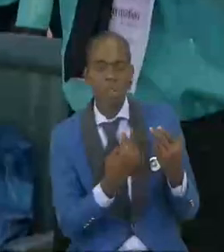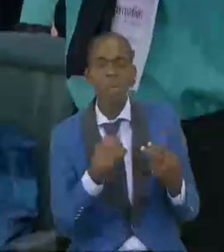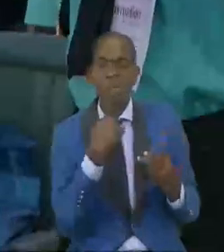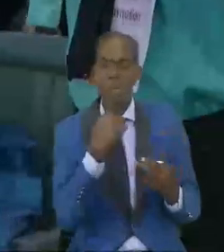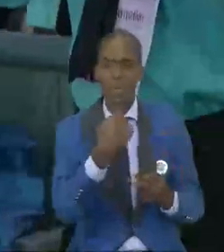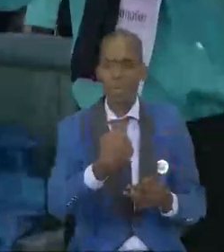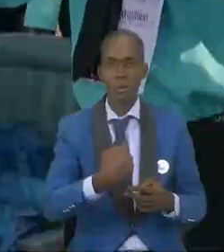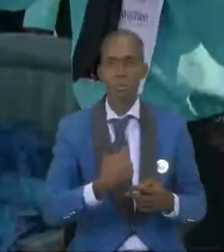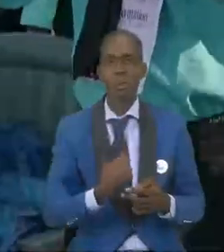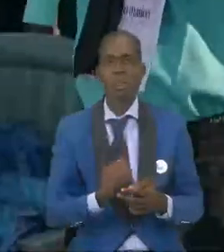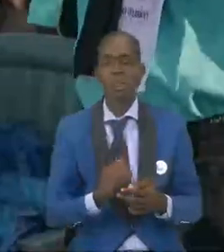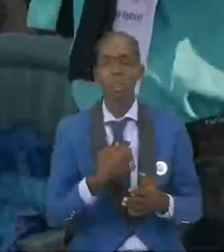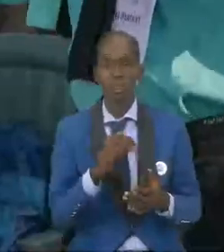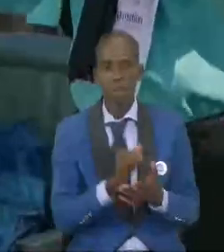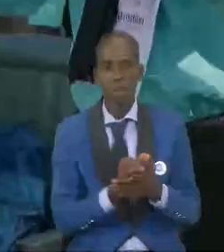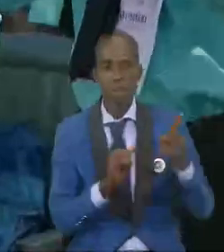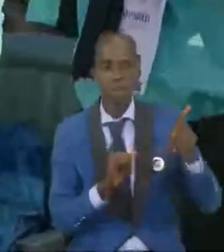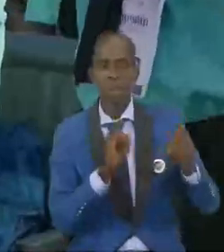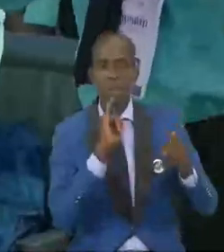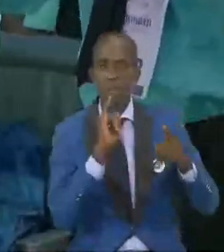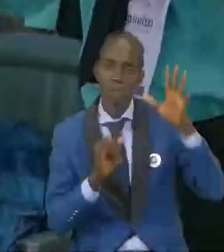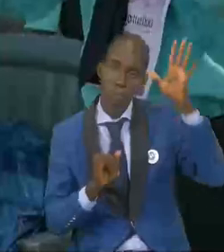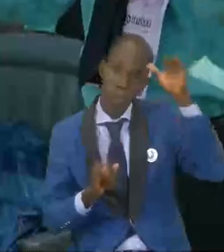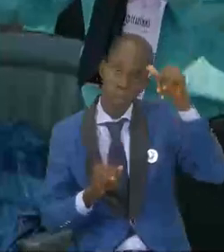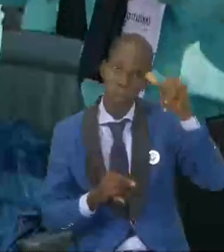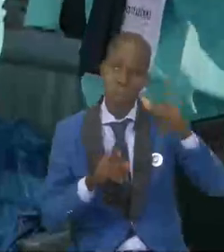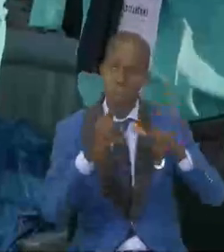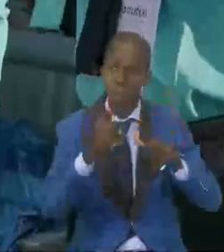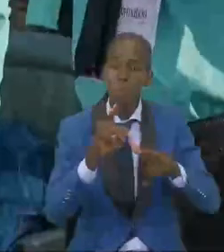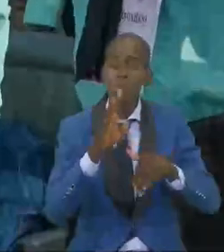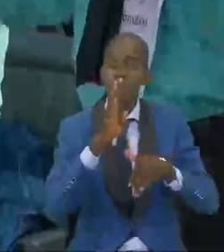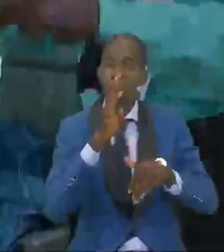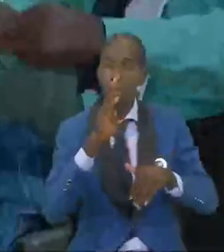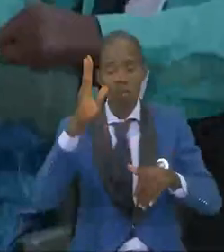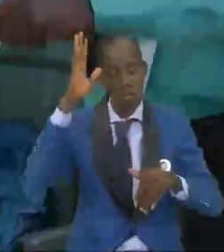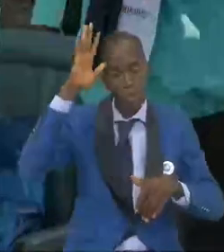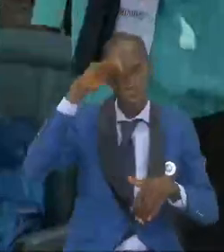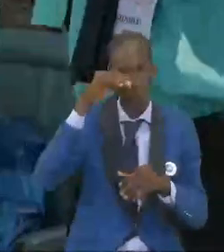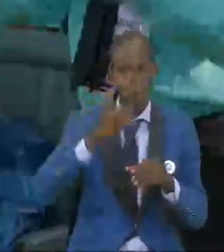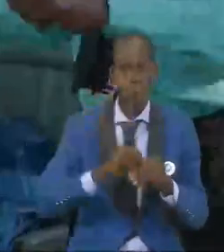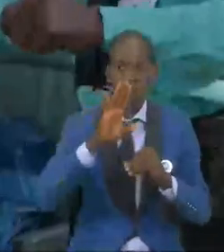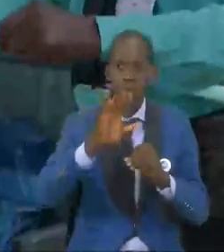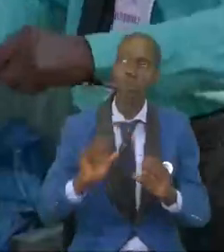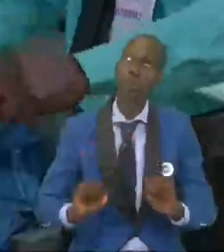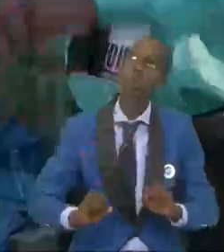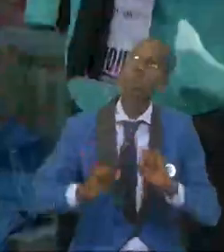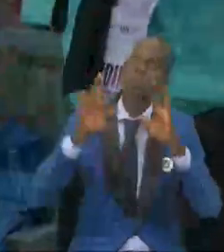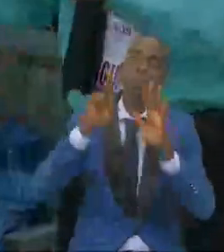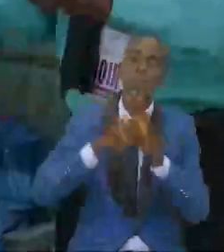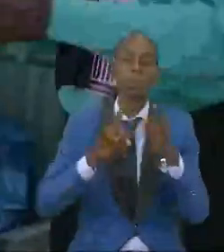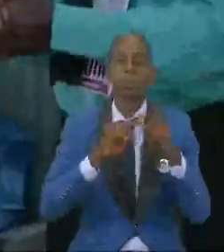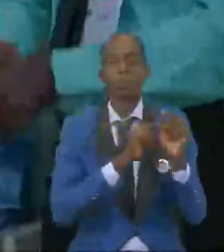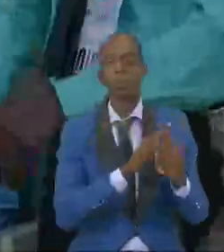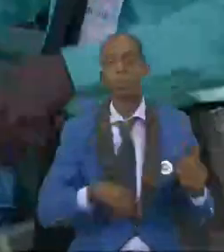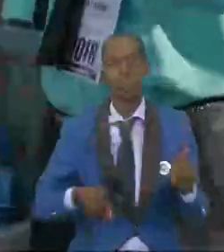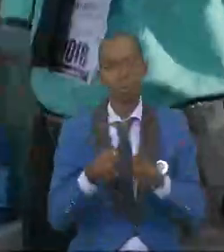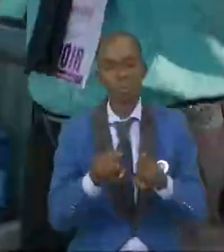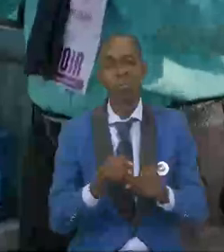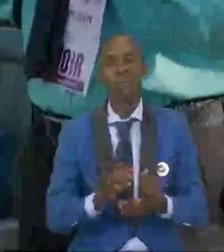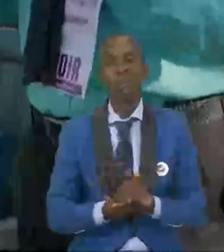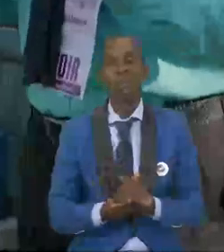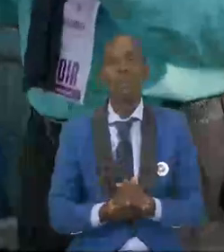les packs que je vais faire et me fait signe il est têtu toi aussi toi